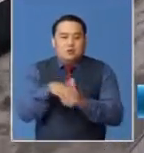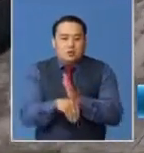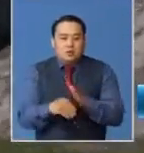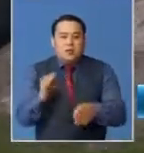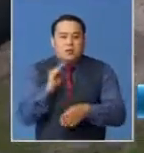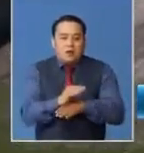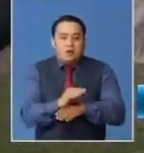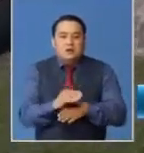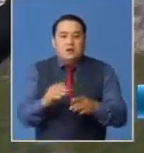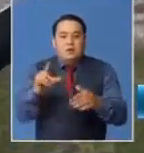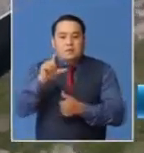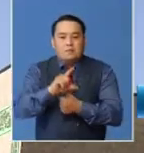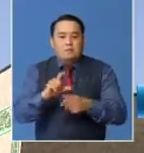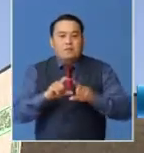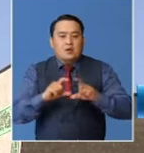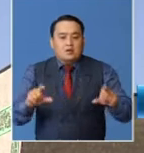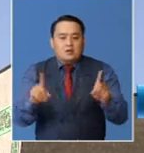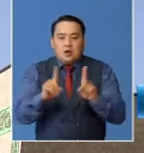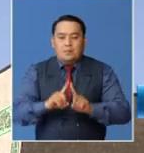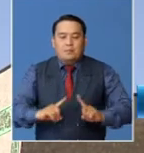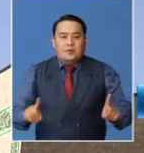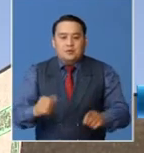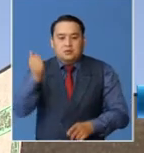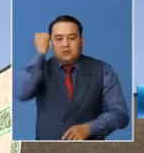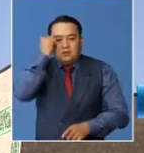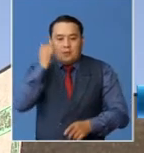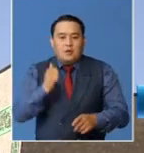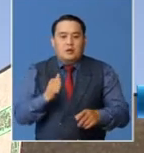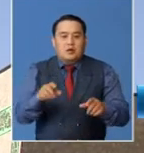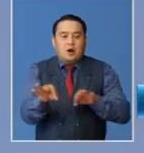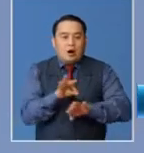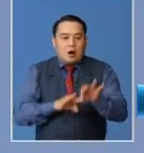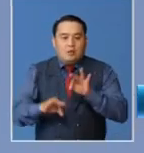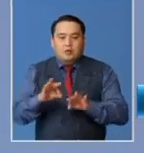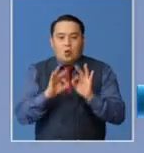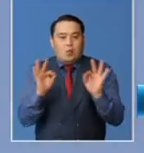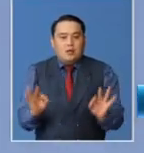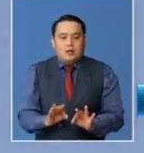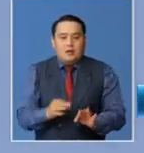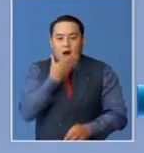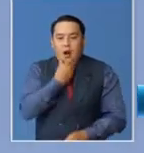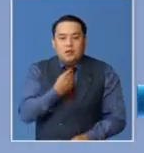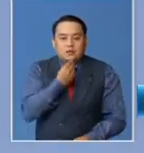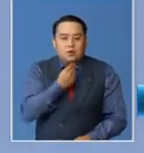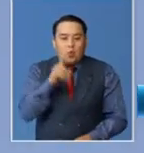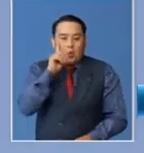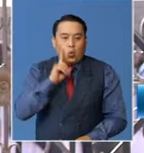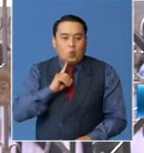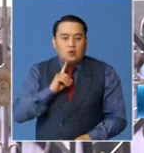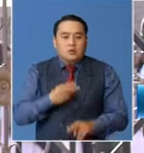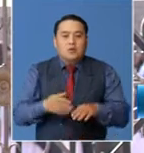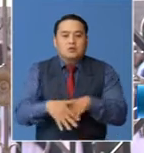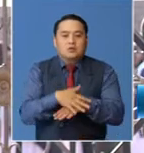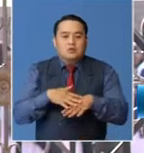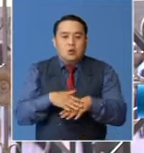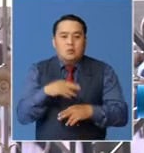и мечеть, обладающая своеобразным и запоминающимся архитектурным обликом. Красивую и уютную для